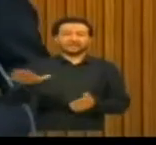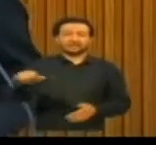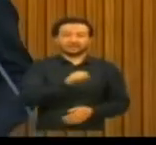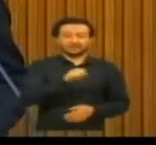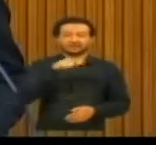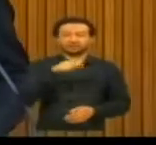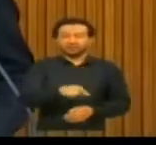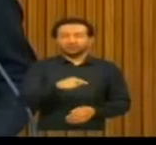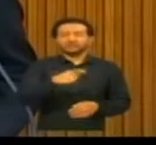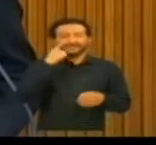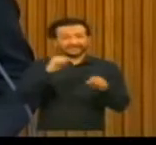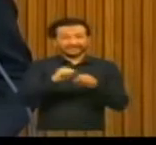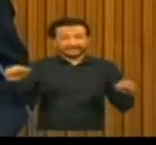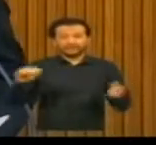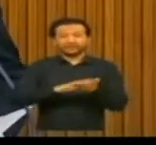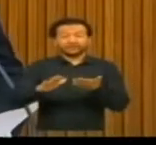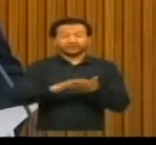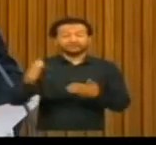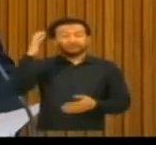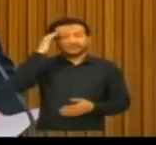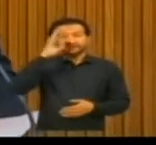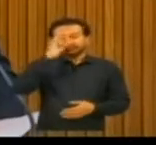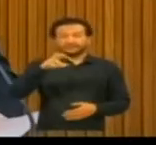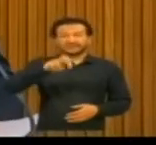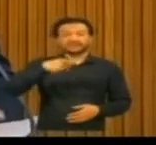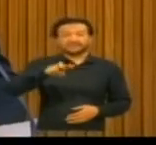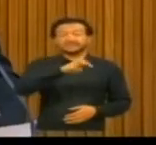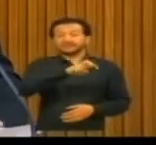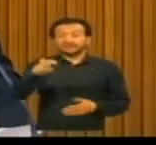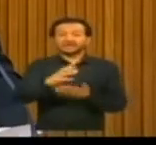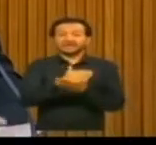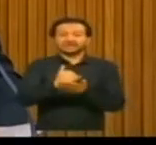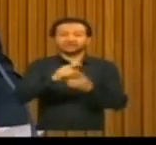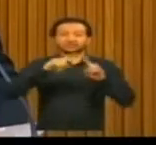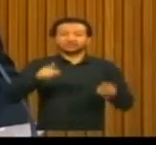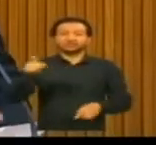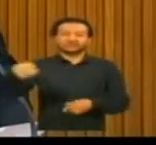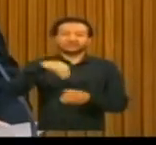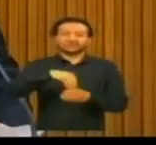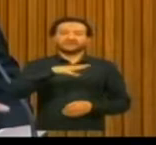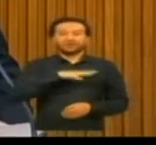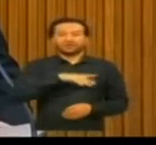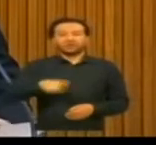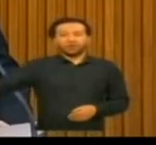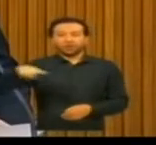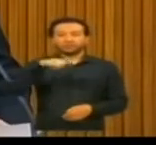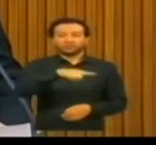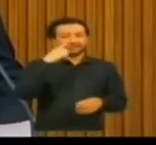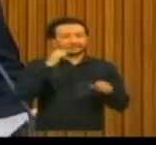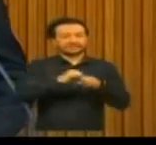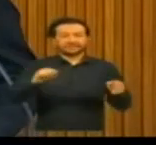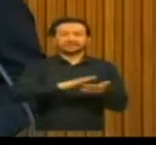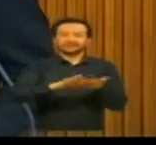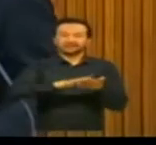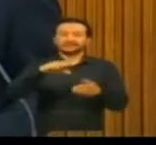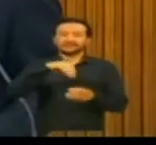Bu mağduriyeti gidereceklerin başında 8800 eczacı da gelmektedir. Onlar da bu mağduriyeti gidermek